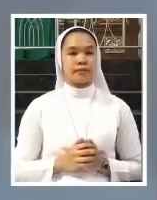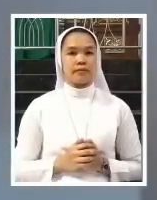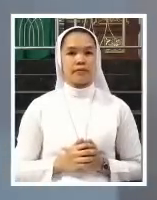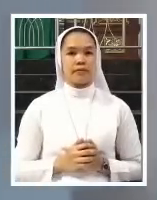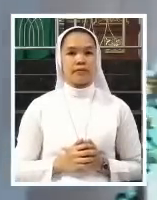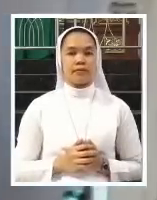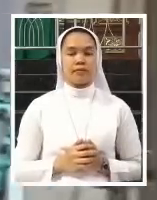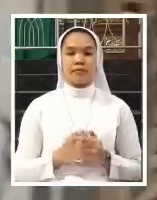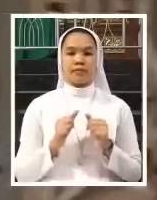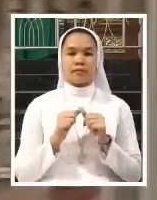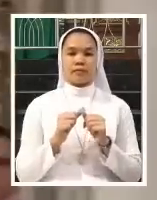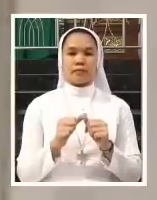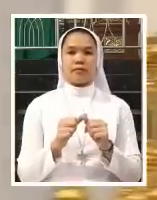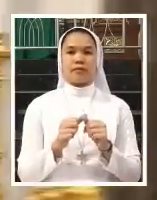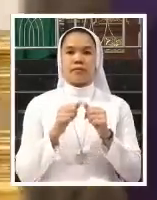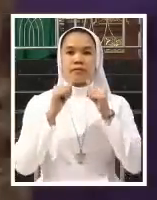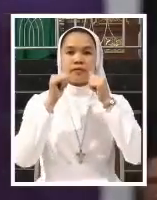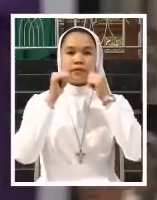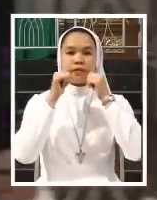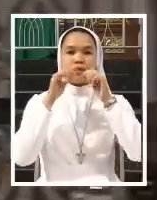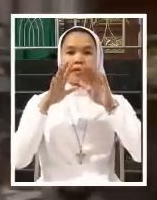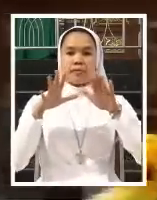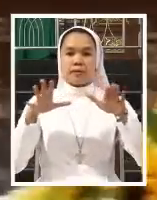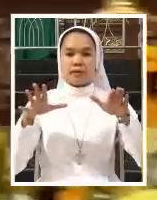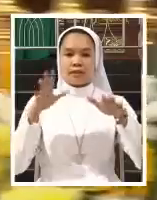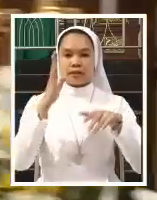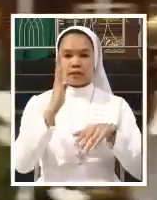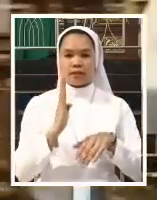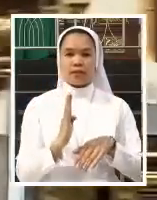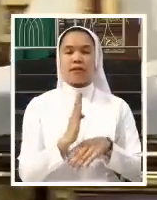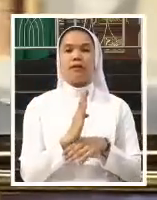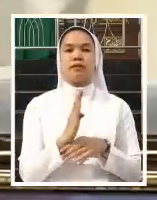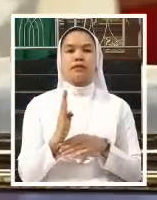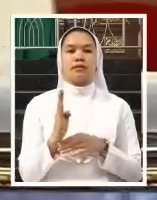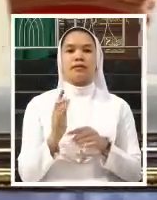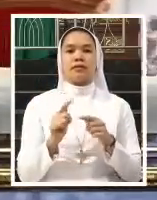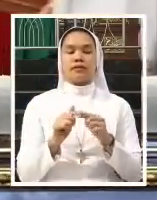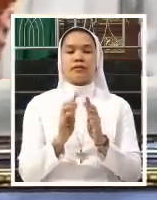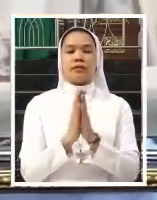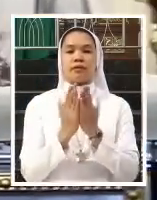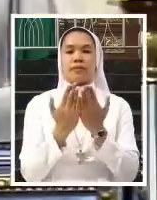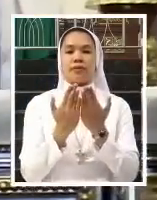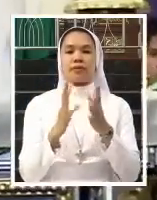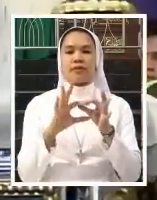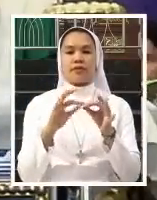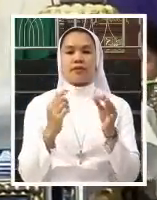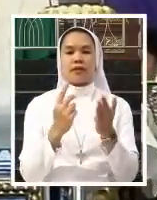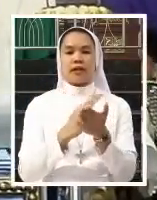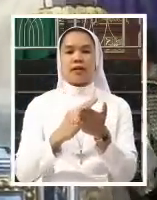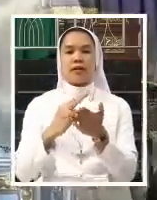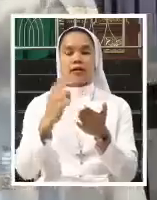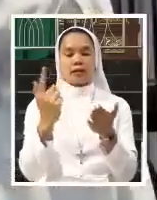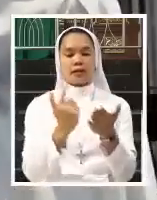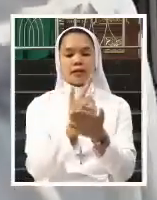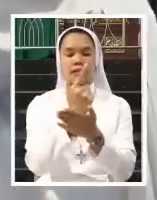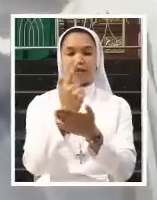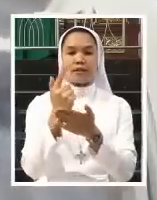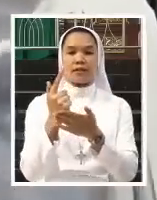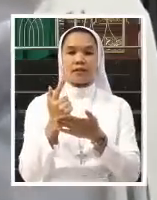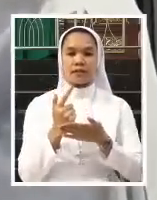Danay po kitang magtindog para sa pagbindisyon, huli kan libro nin Santo Evangelio.